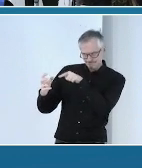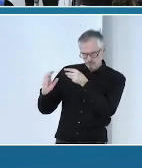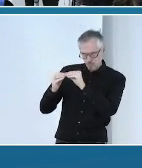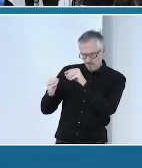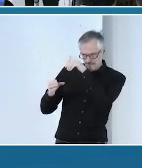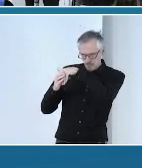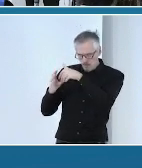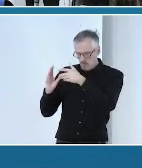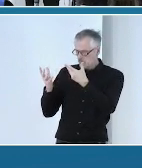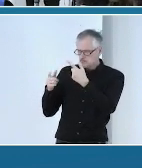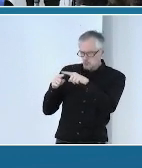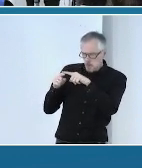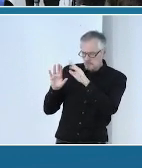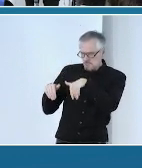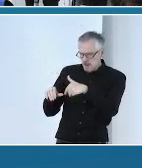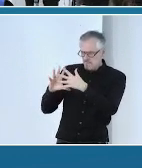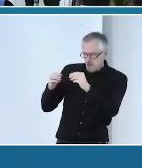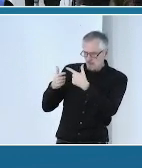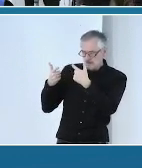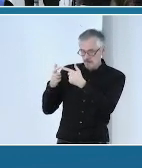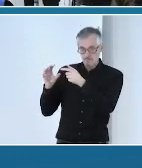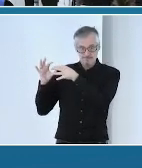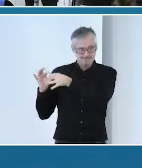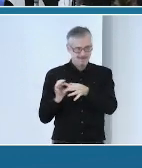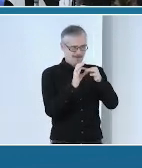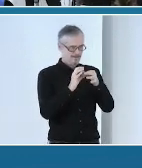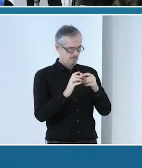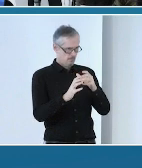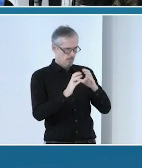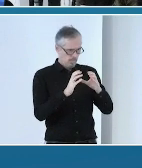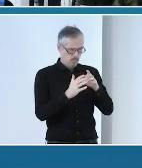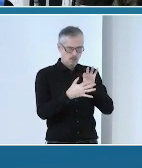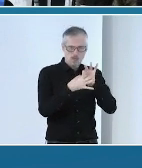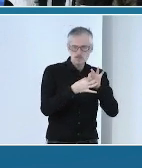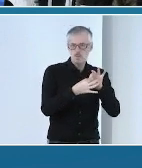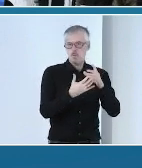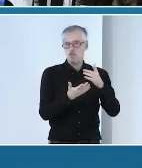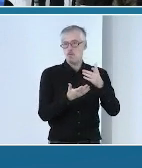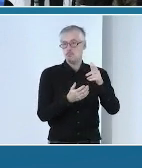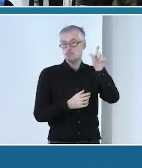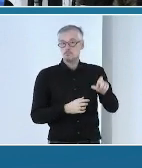une atteinte vestibulaire qui pourrait avoir une influence sur cette